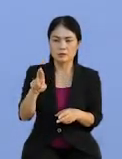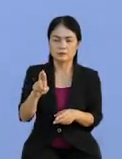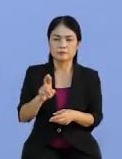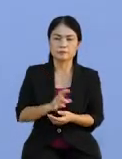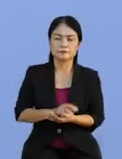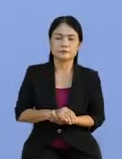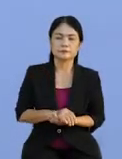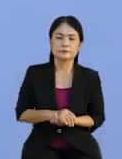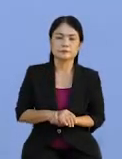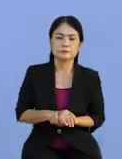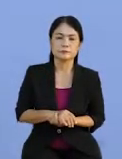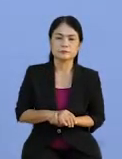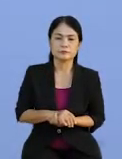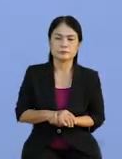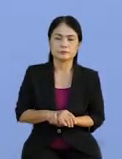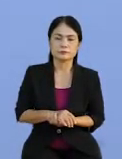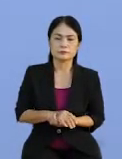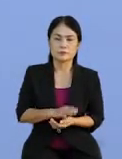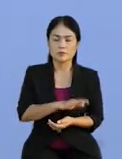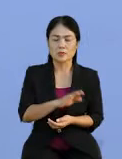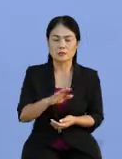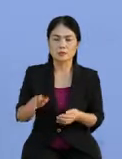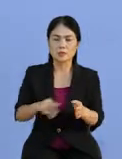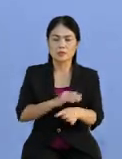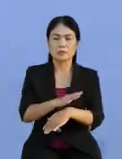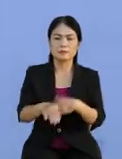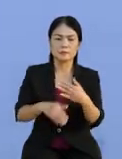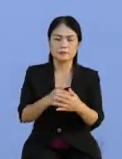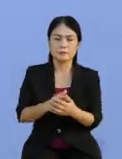bà toàn ép ổ bỏ đọc nế